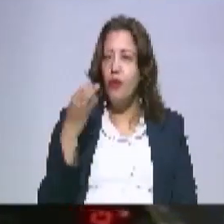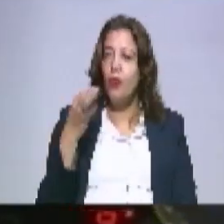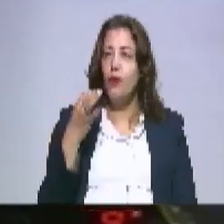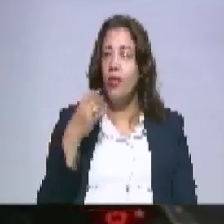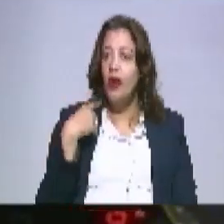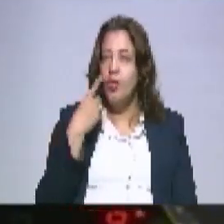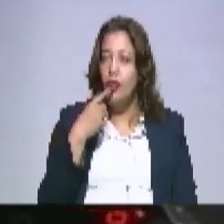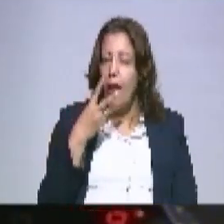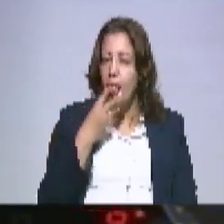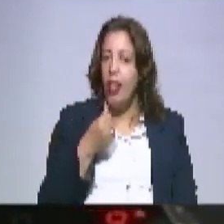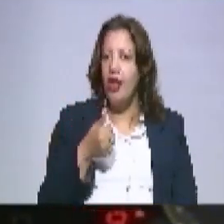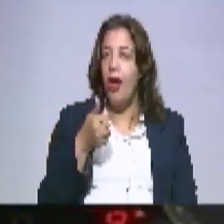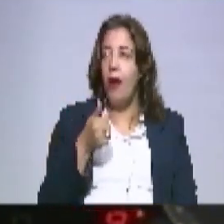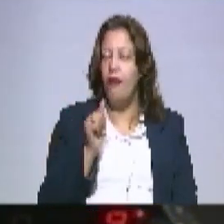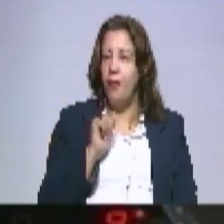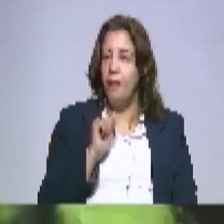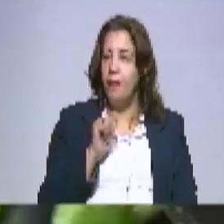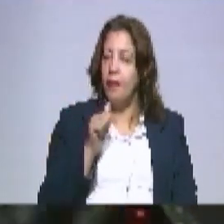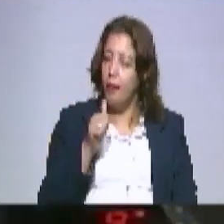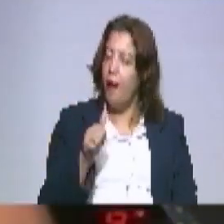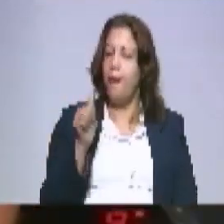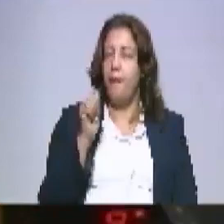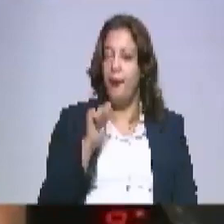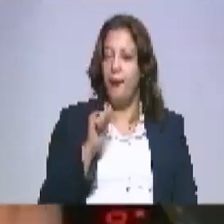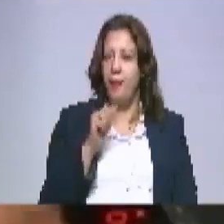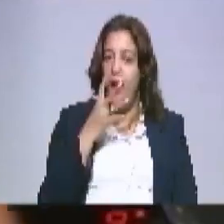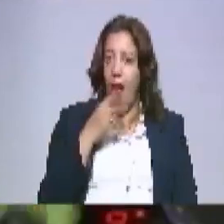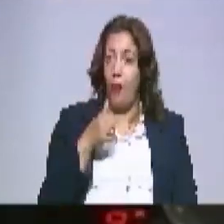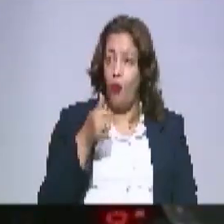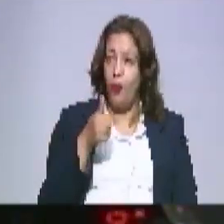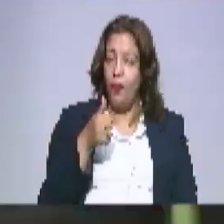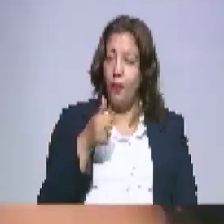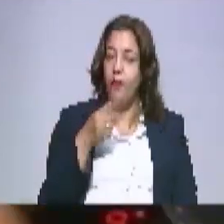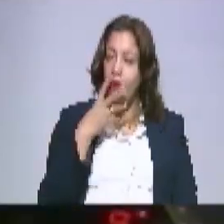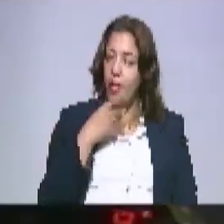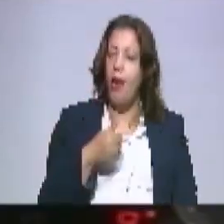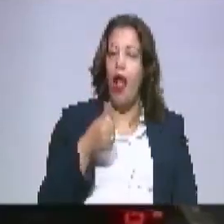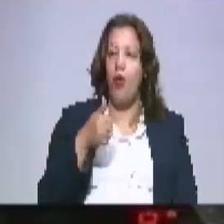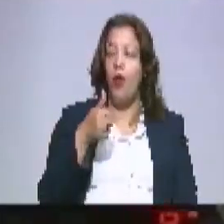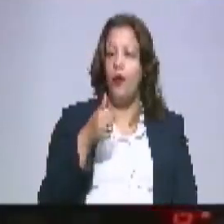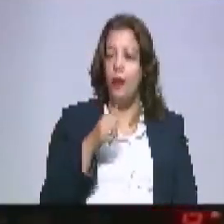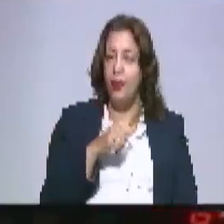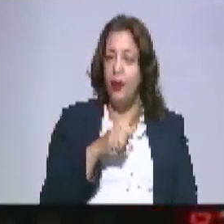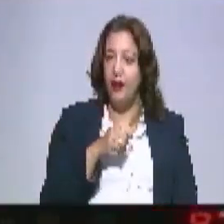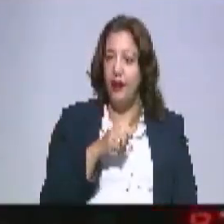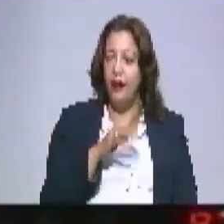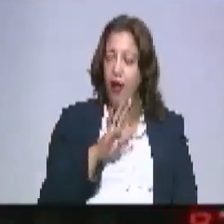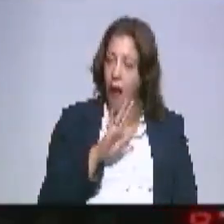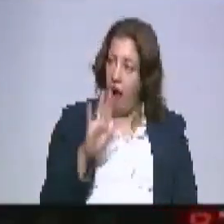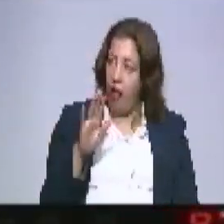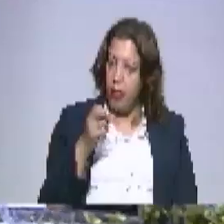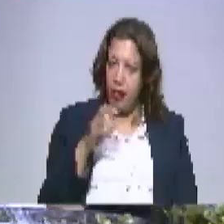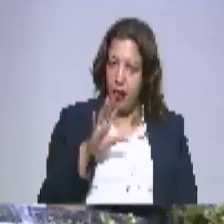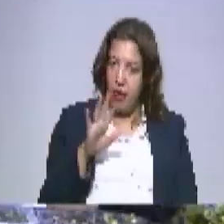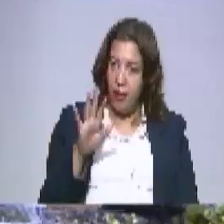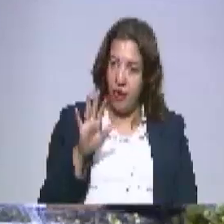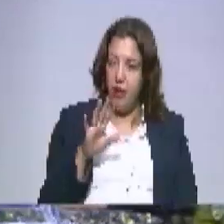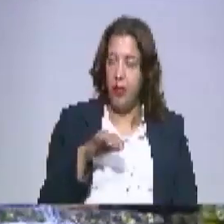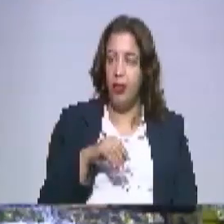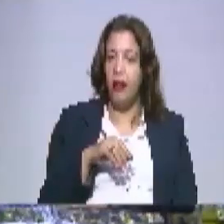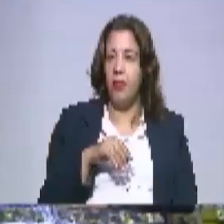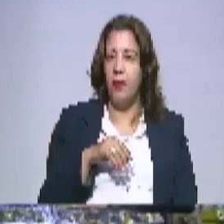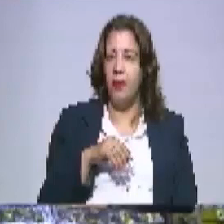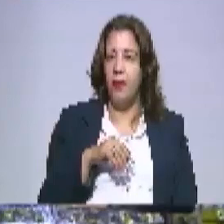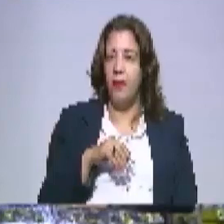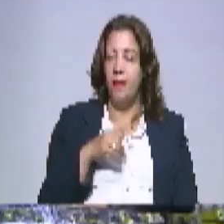عاملينها ناشفه ولا اي حاجه خالص. حلو كده، جميل. فاحنا دلوقتي خلاص خلصنا. خلي بالك بقى